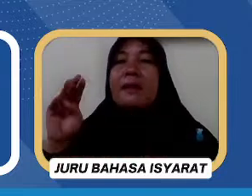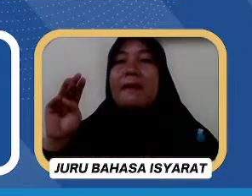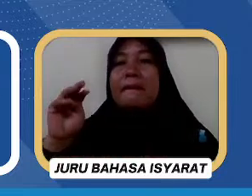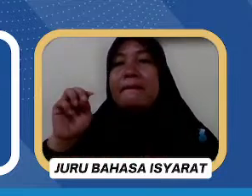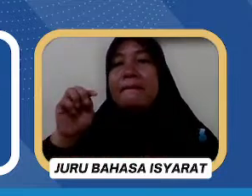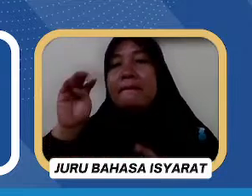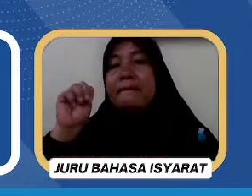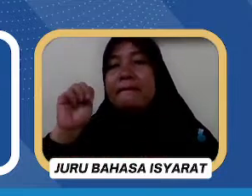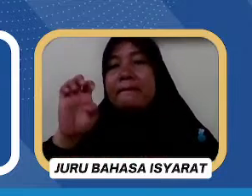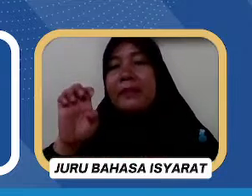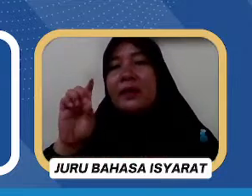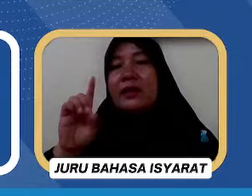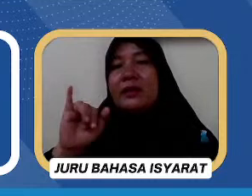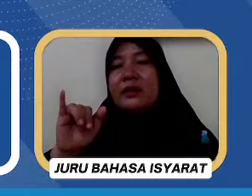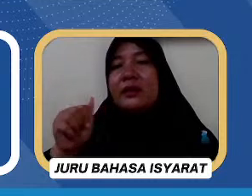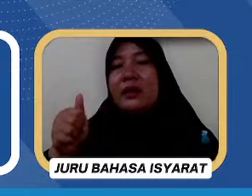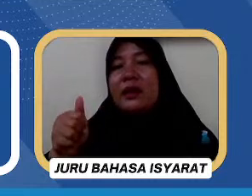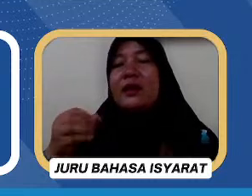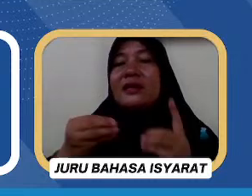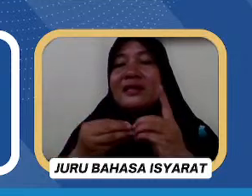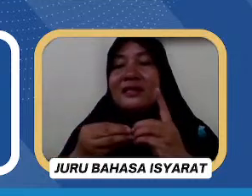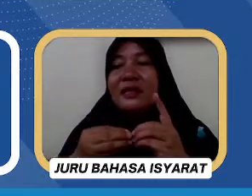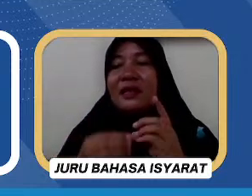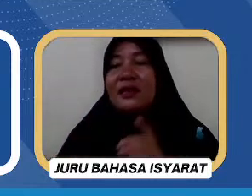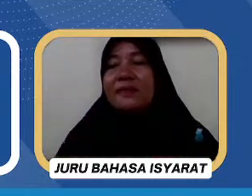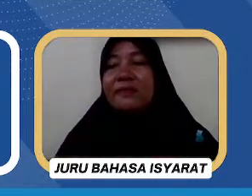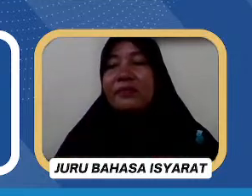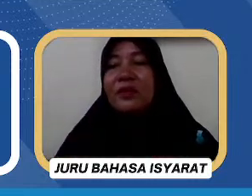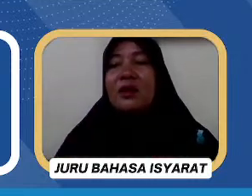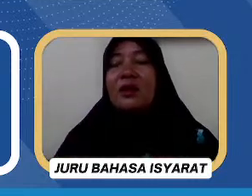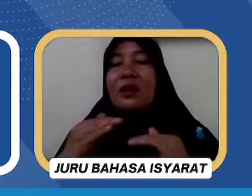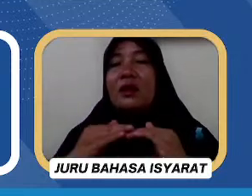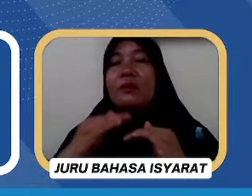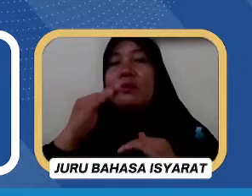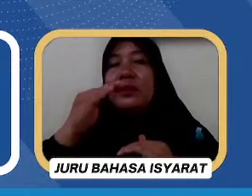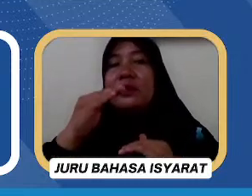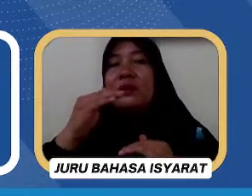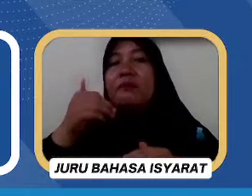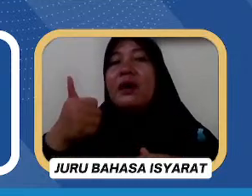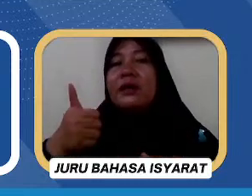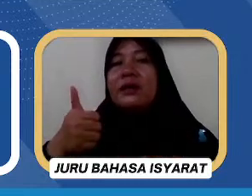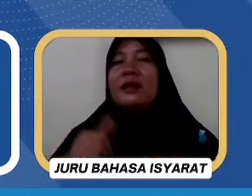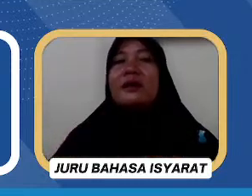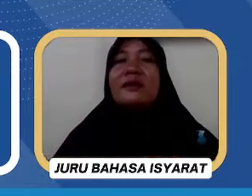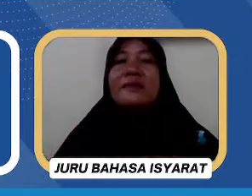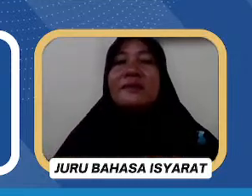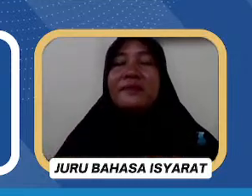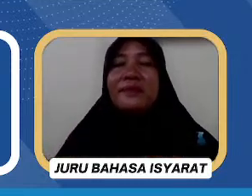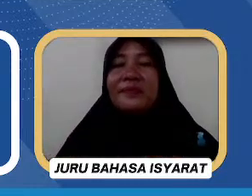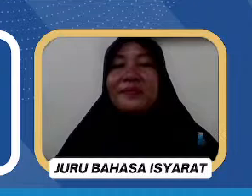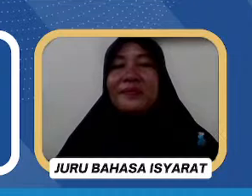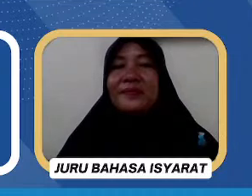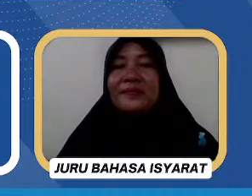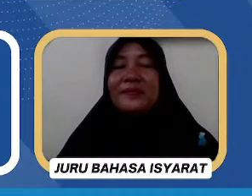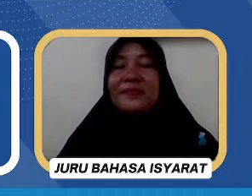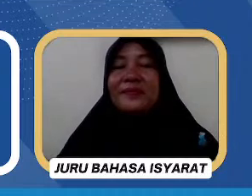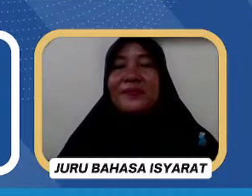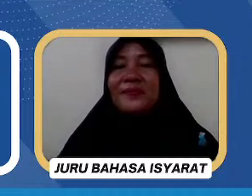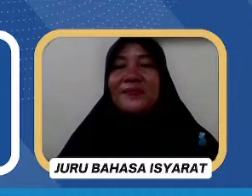seperti itu dan partisipatif seperti itu. Semoga menjawab pertanyaannya, lebih dan kurangnya dimohon